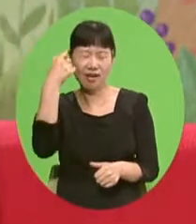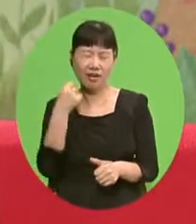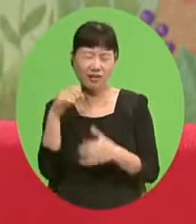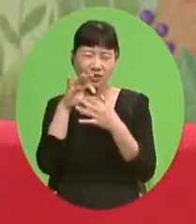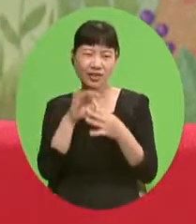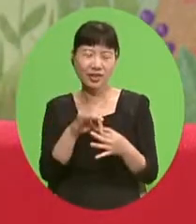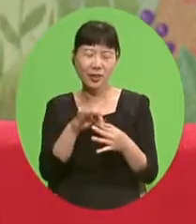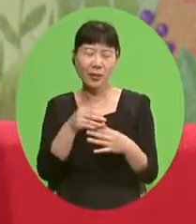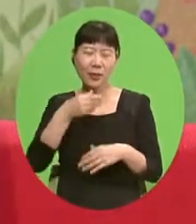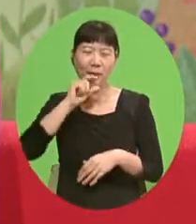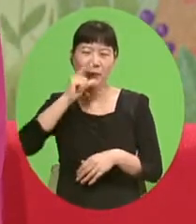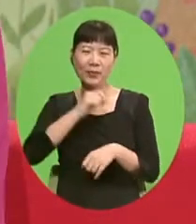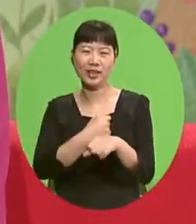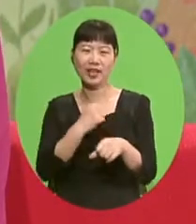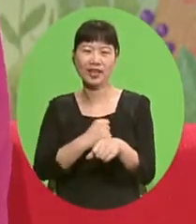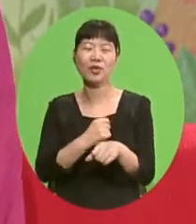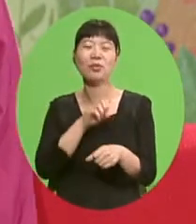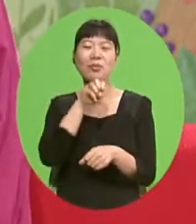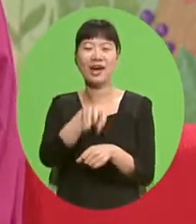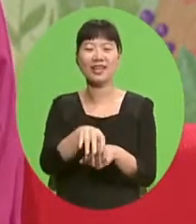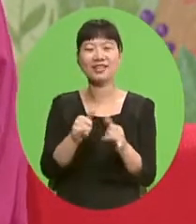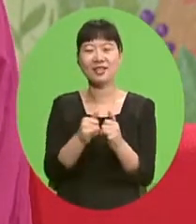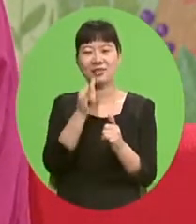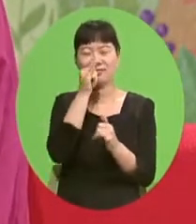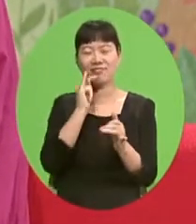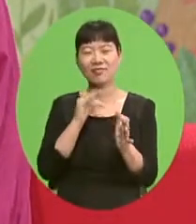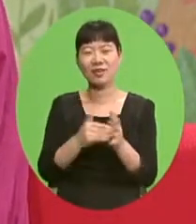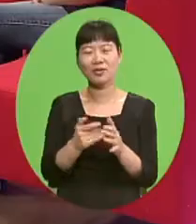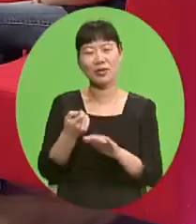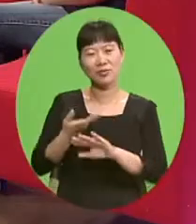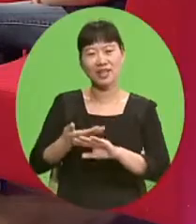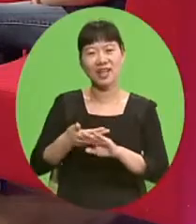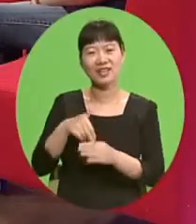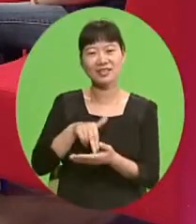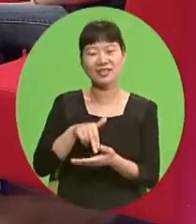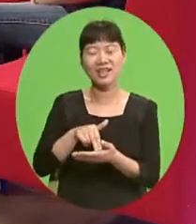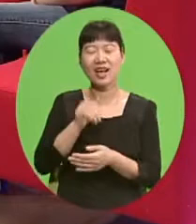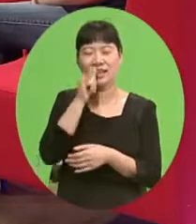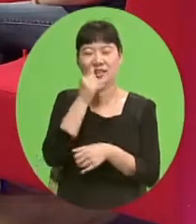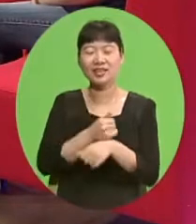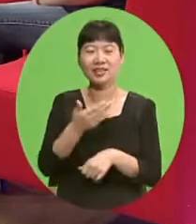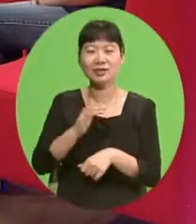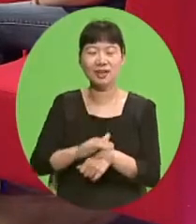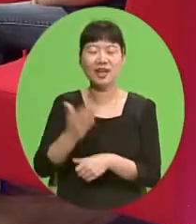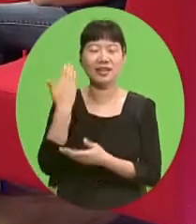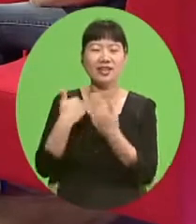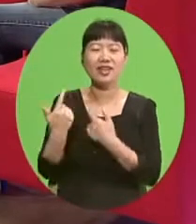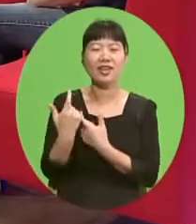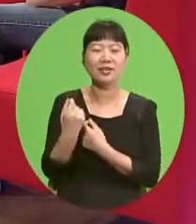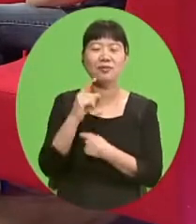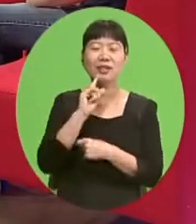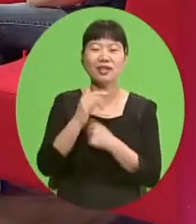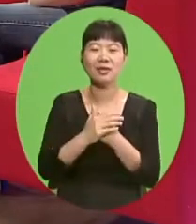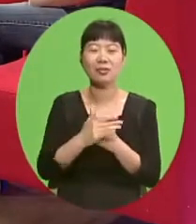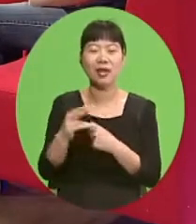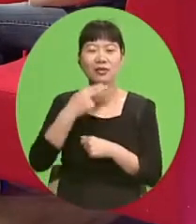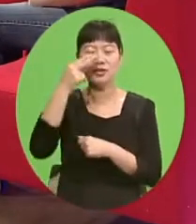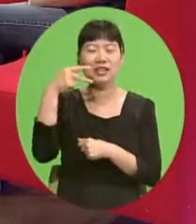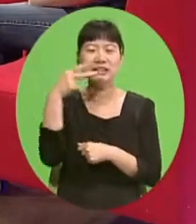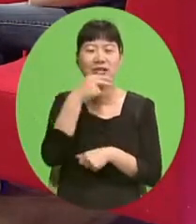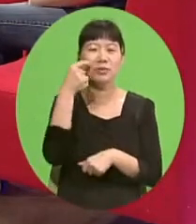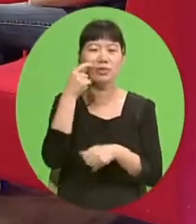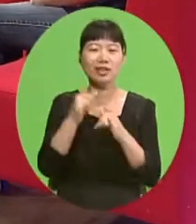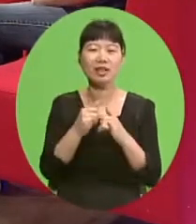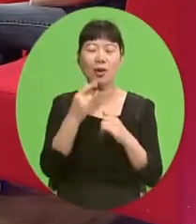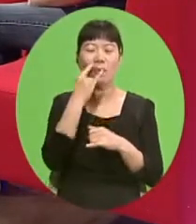요즘은 아우, 조금 너무 정당화시키셨는데요. 네. 요즘 조금 다른 이제 이론들이 새로 대두가 되는데요. 한때는 이제 그래서 뭔가 이제 술을 못 끊는